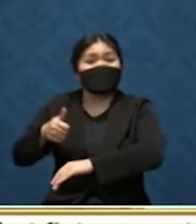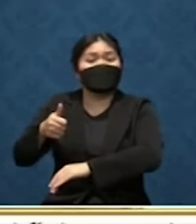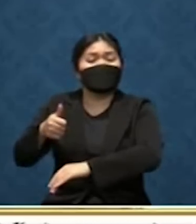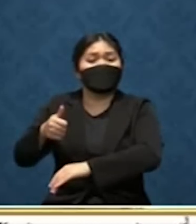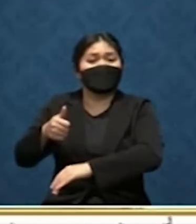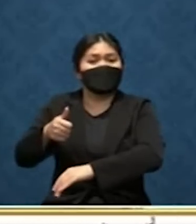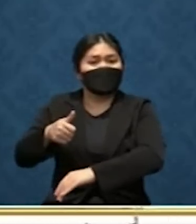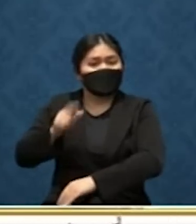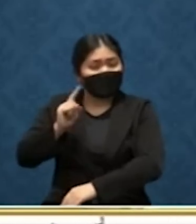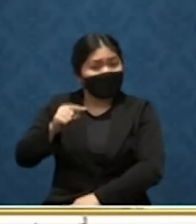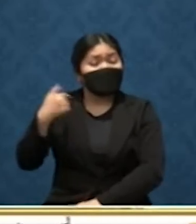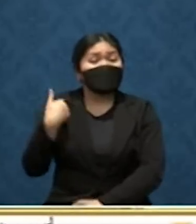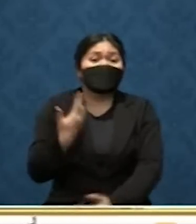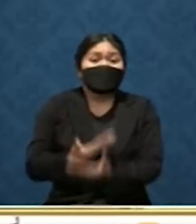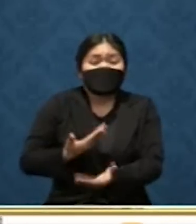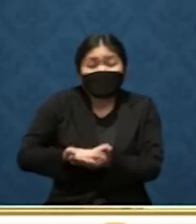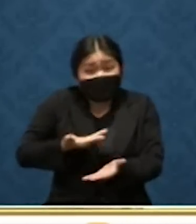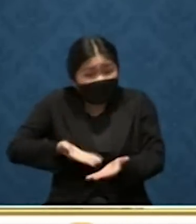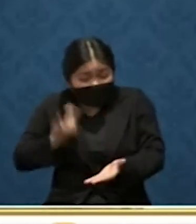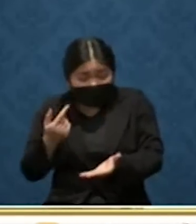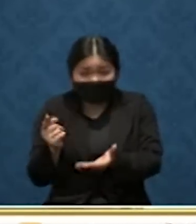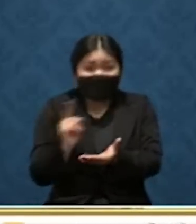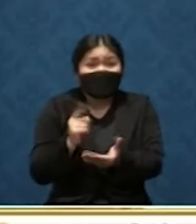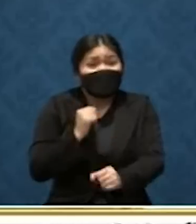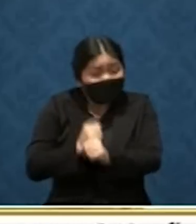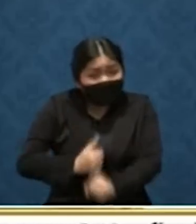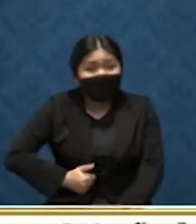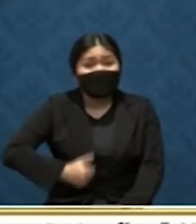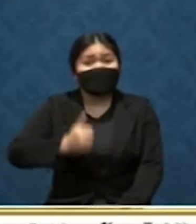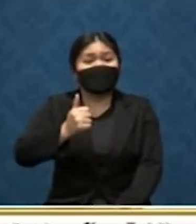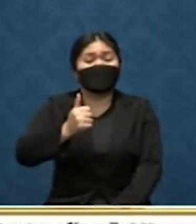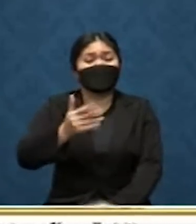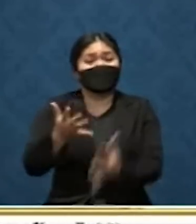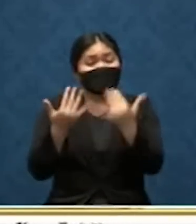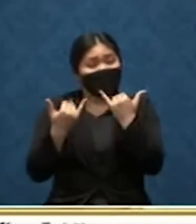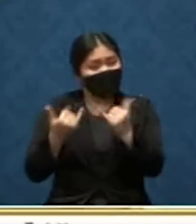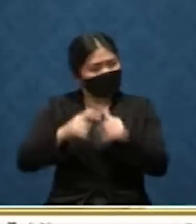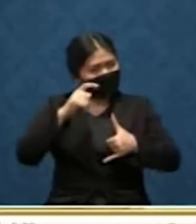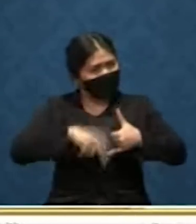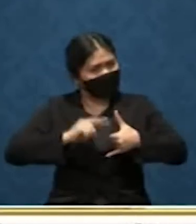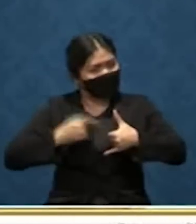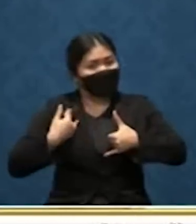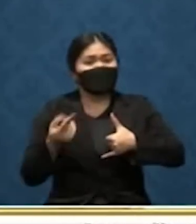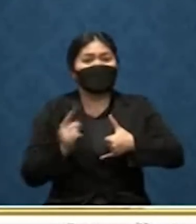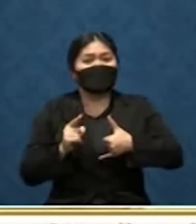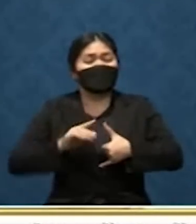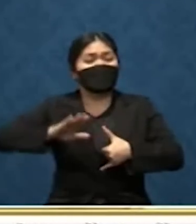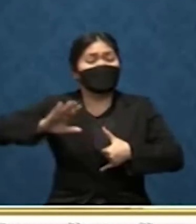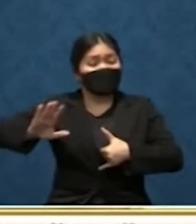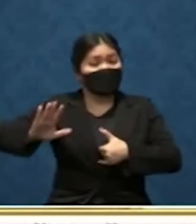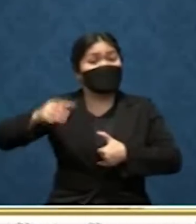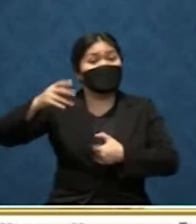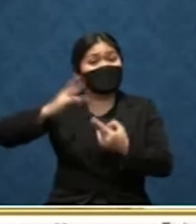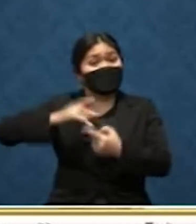ต้องมเมนเงินมากมขนดไหนครับถึทำแบบนได้และอีกพฤติกรมหนึ่งของซาวเซีนโป